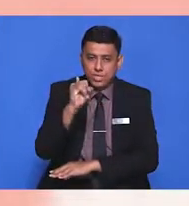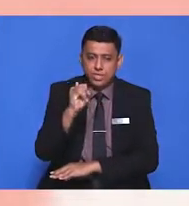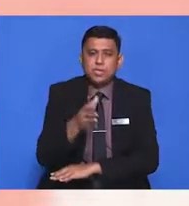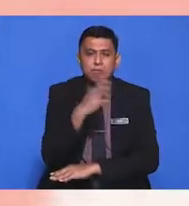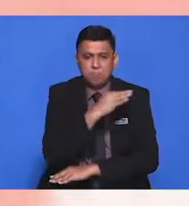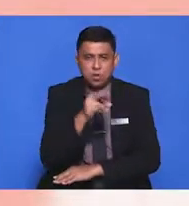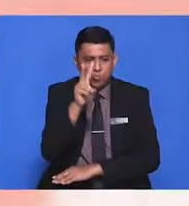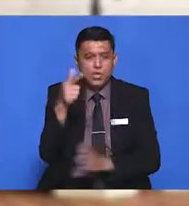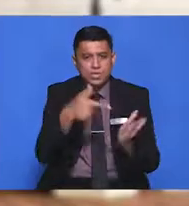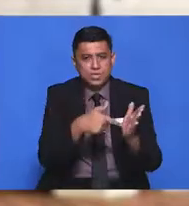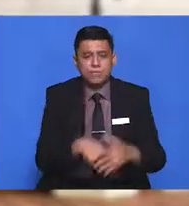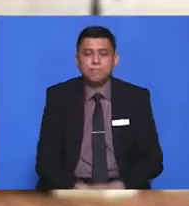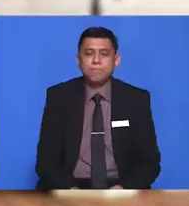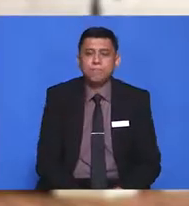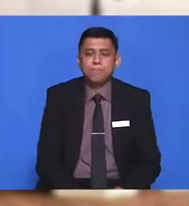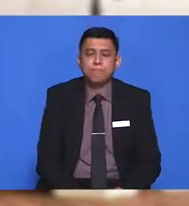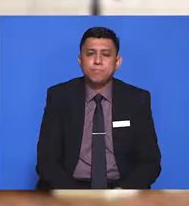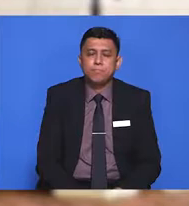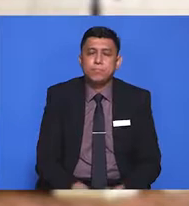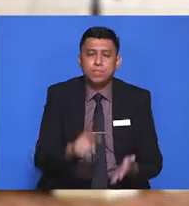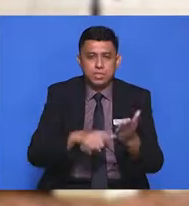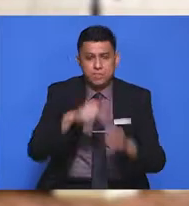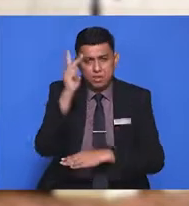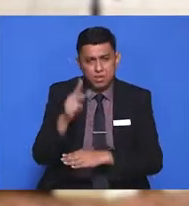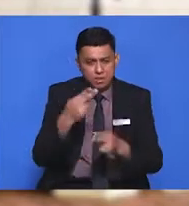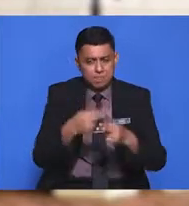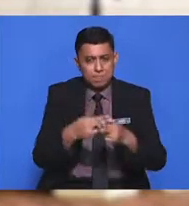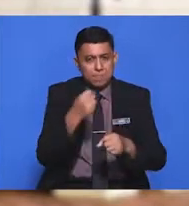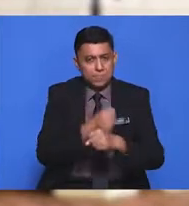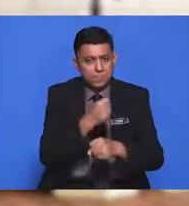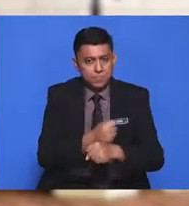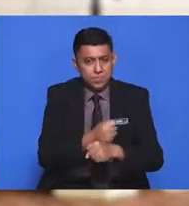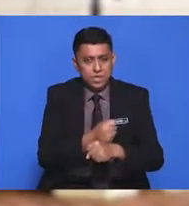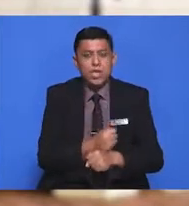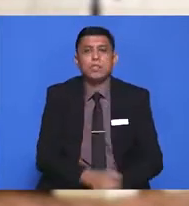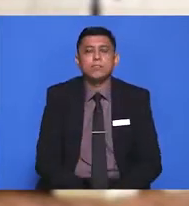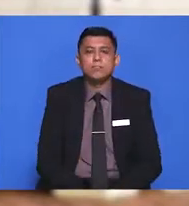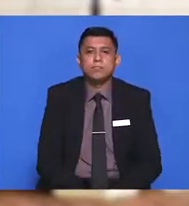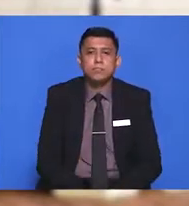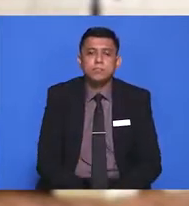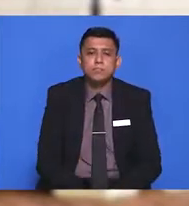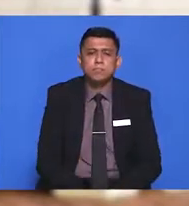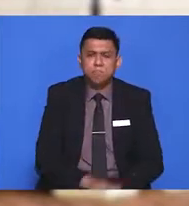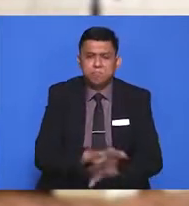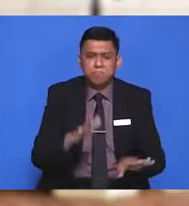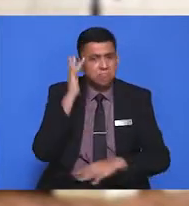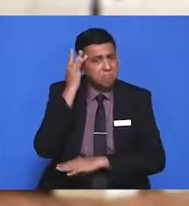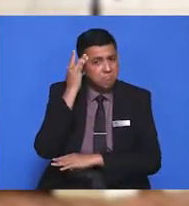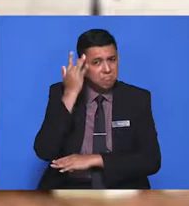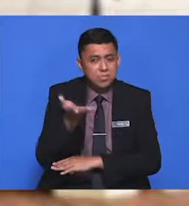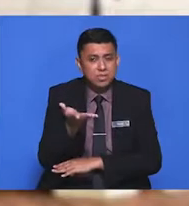Gunung Kerinci. Murid-murid, apakah nama pekerjaan bagi pengkaji gunung berapi? Tidak pasti, tidak